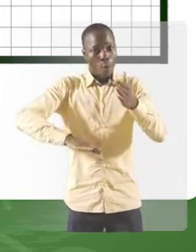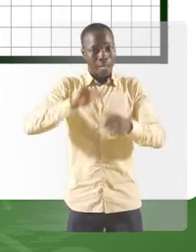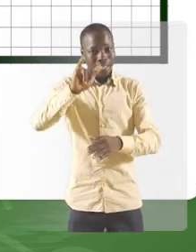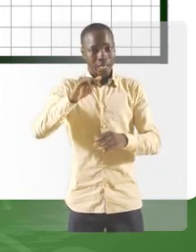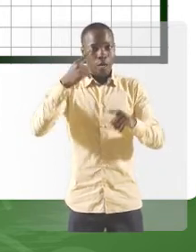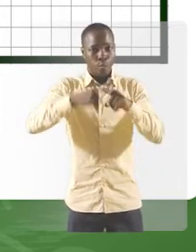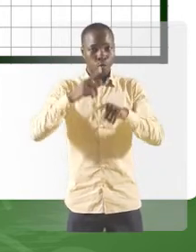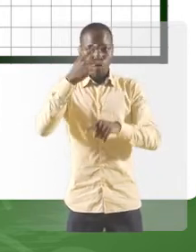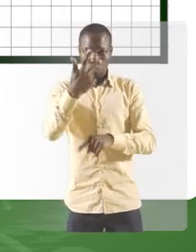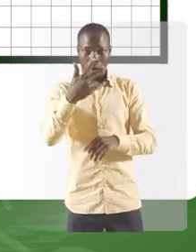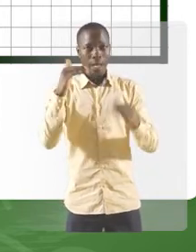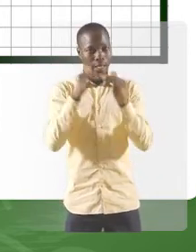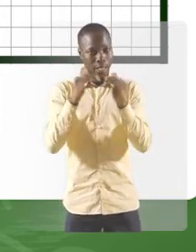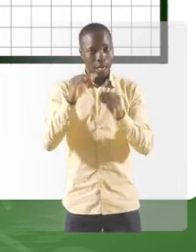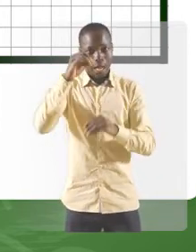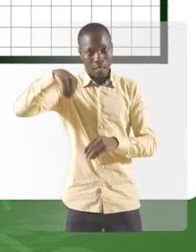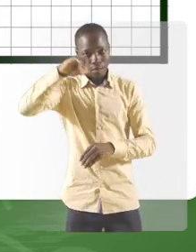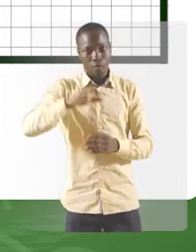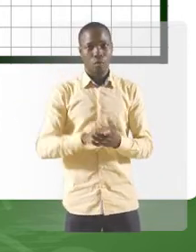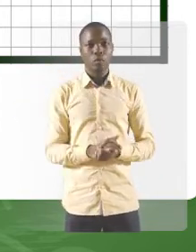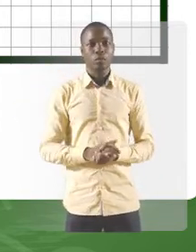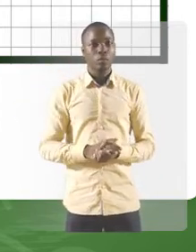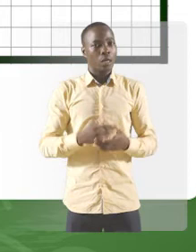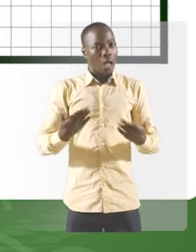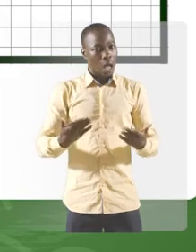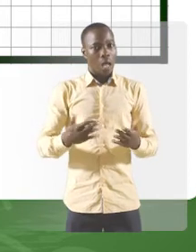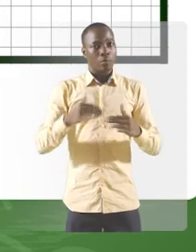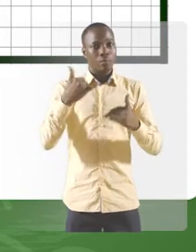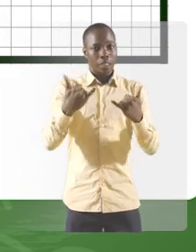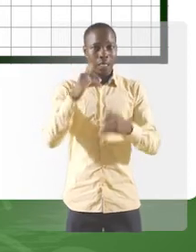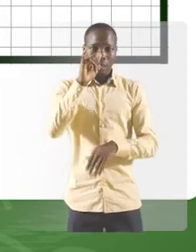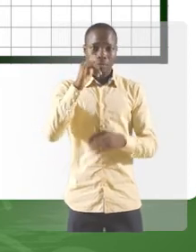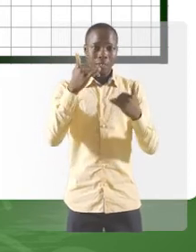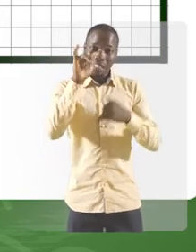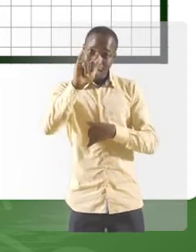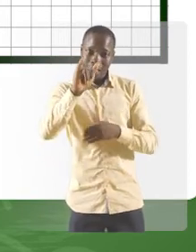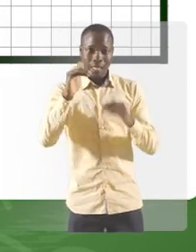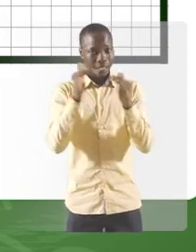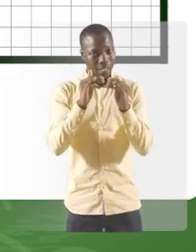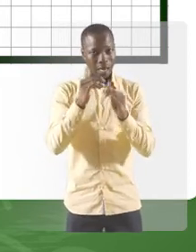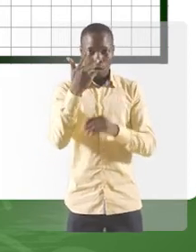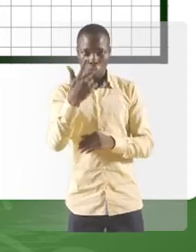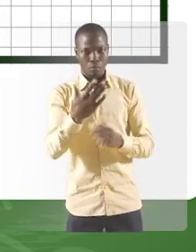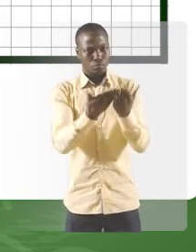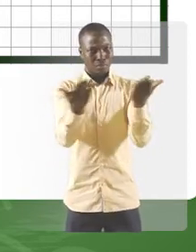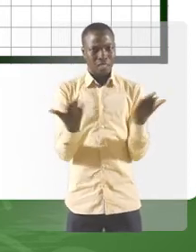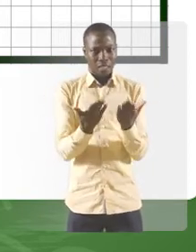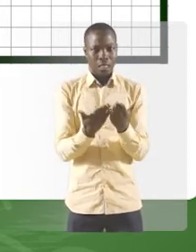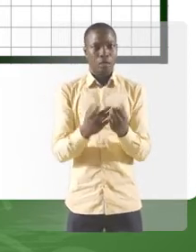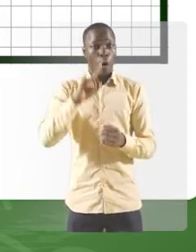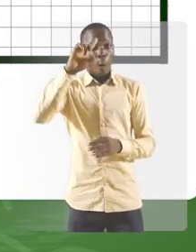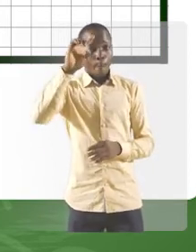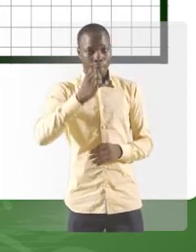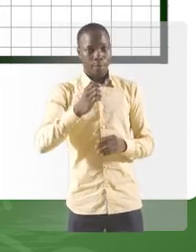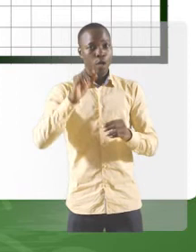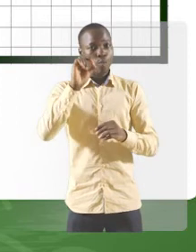plus 3 égale à 0. Donc, ce qui donne y égale à 3. Donc, ici, notre